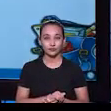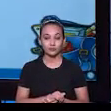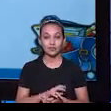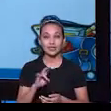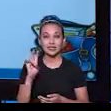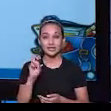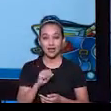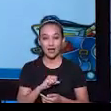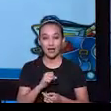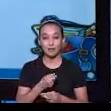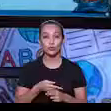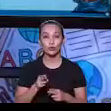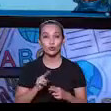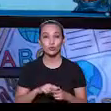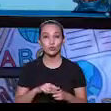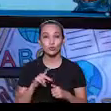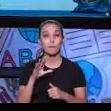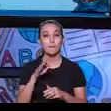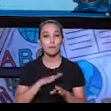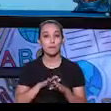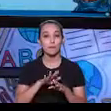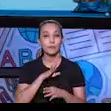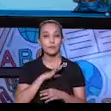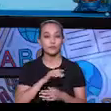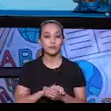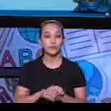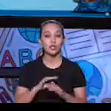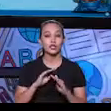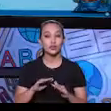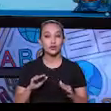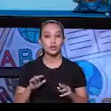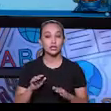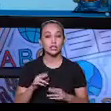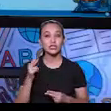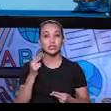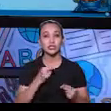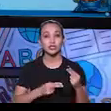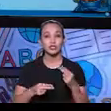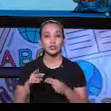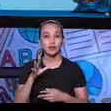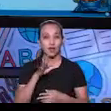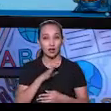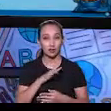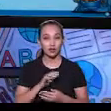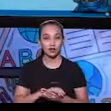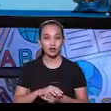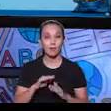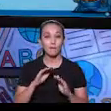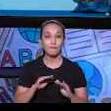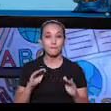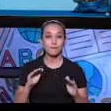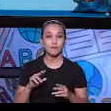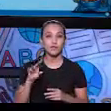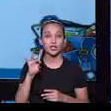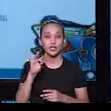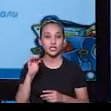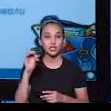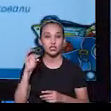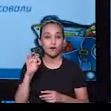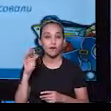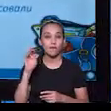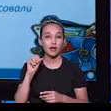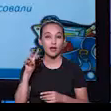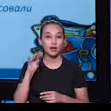приставка «на». Дети рисовали. Что делали? Рисовали.